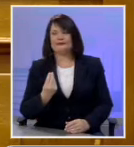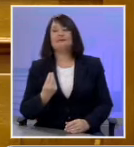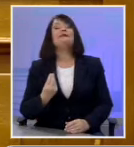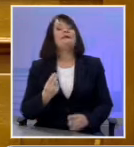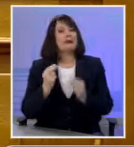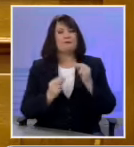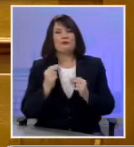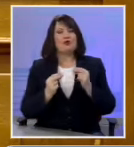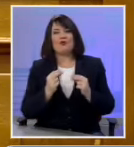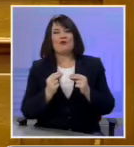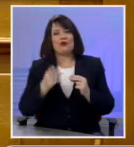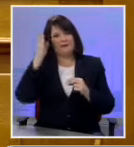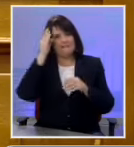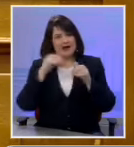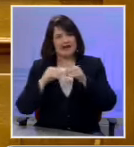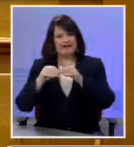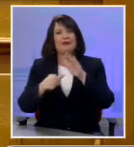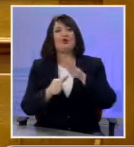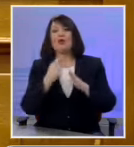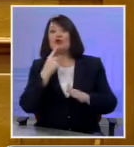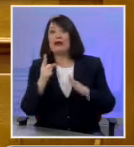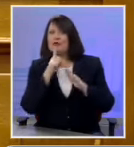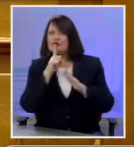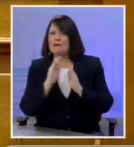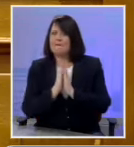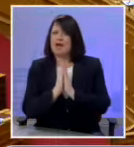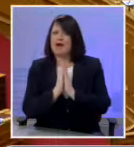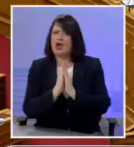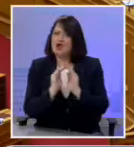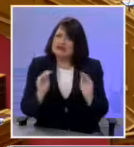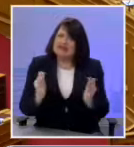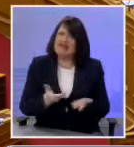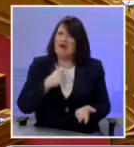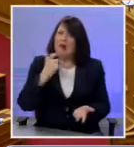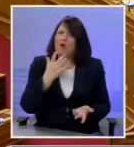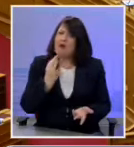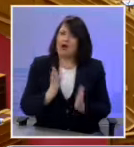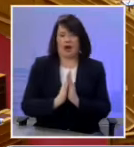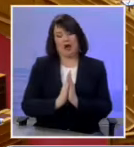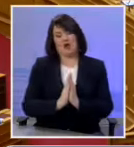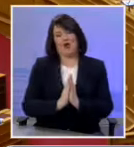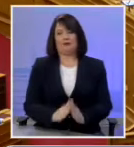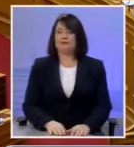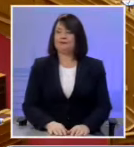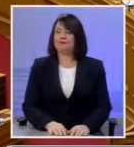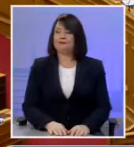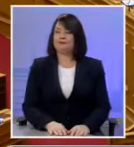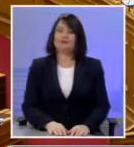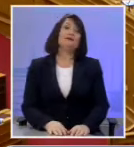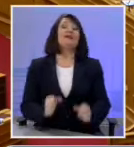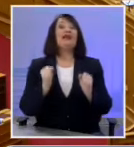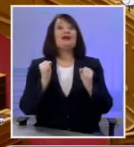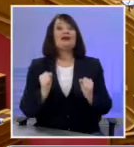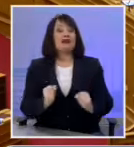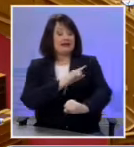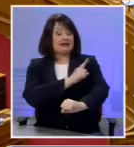το πρόβλημα της ανακεφαλής... Κάντε ησυχία. Κύριε συνάδελφε. Κάντε ησυχία, παρακαλώ. Είναι βασικό προσόν ενός